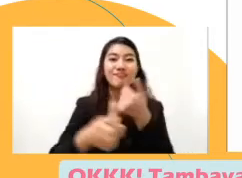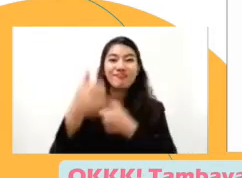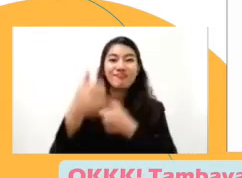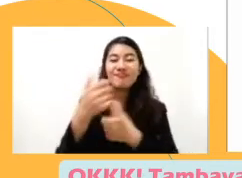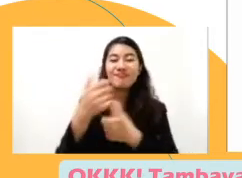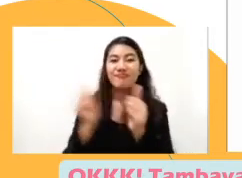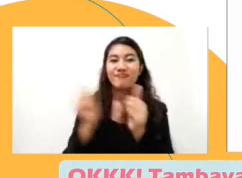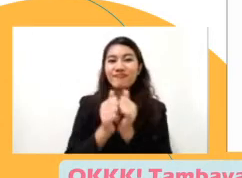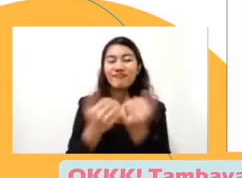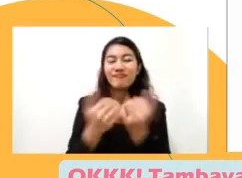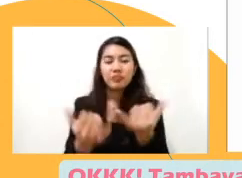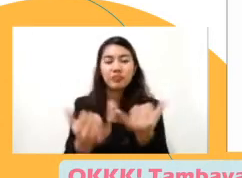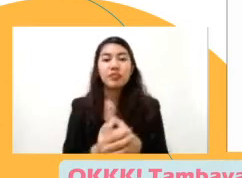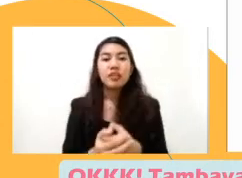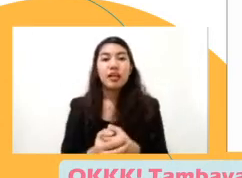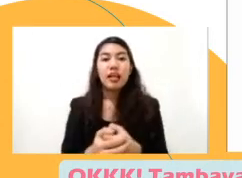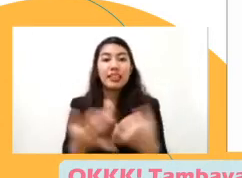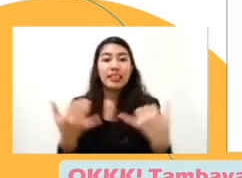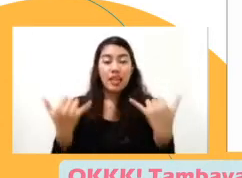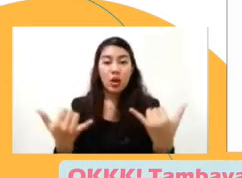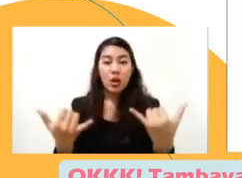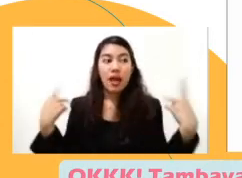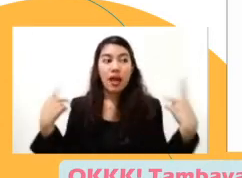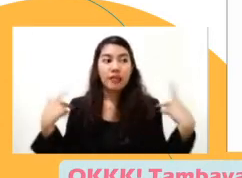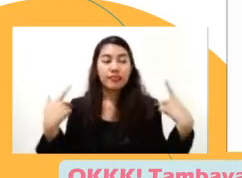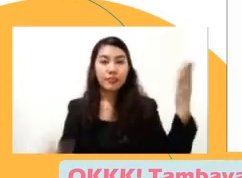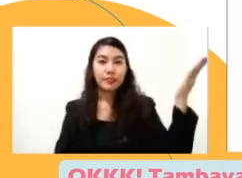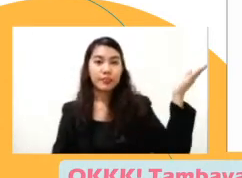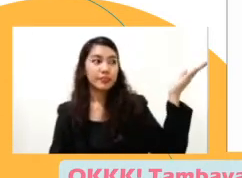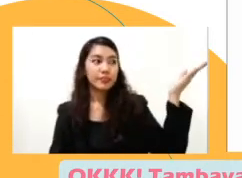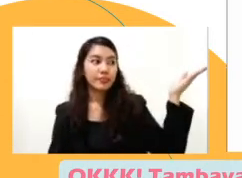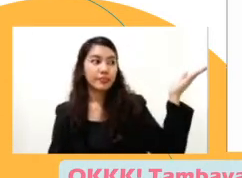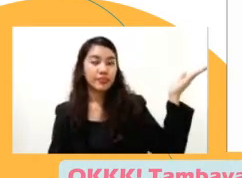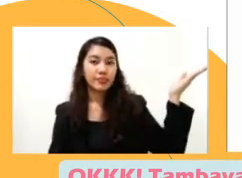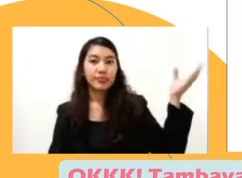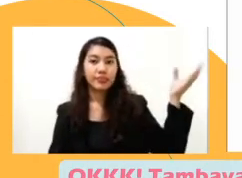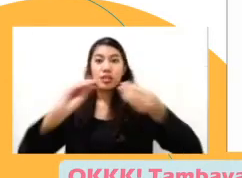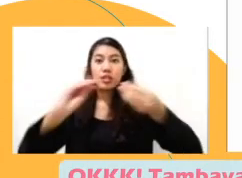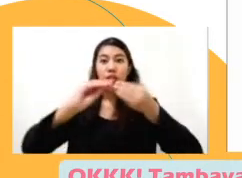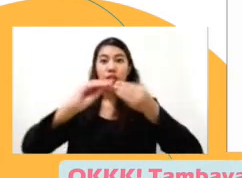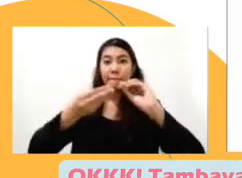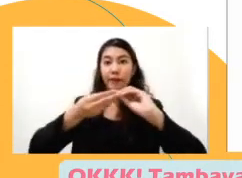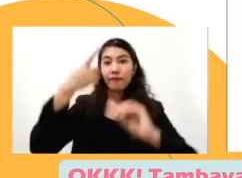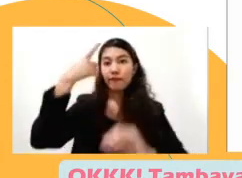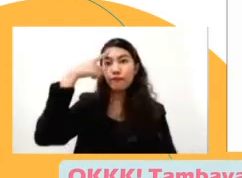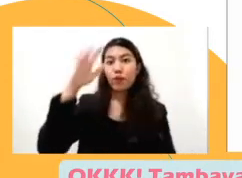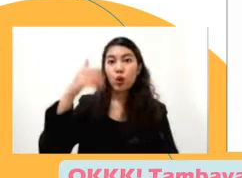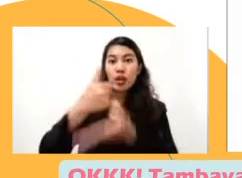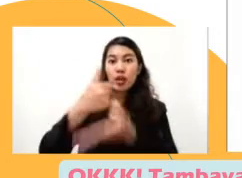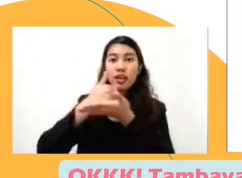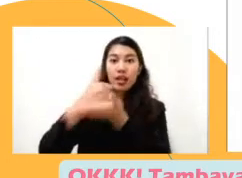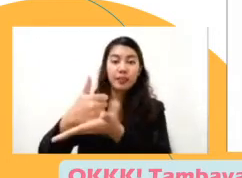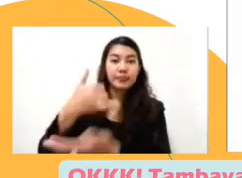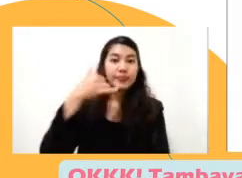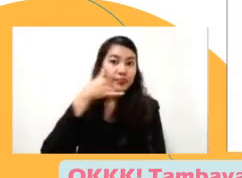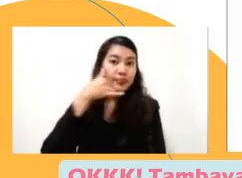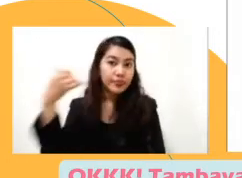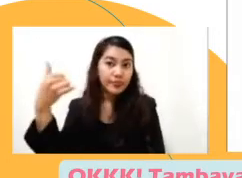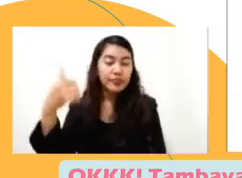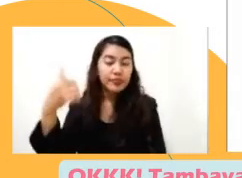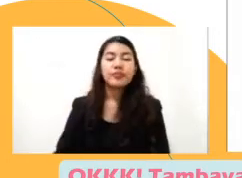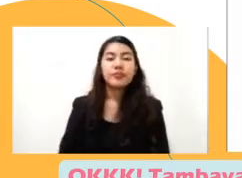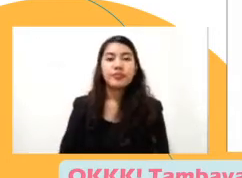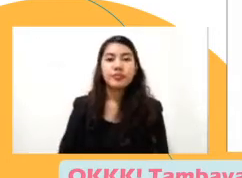DepEd helplines and hotlines. Ayan, para sa mga dapat nating malaman tungkol sa pagpapatuloy